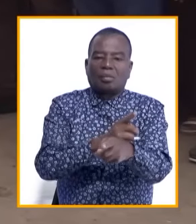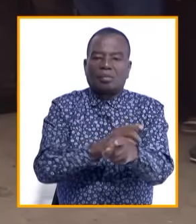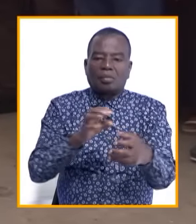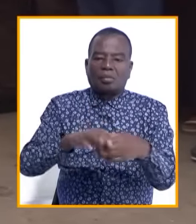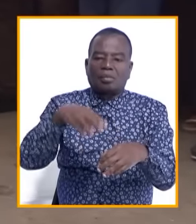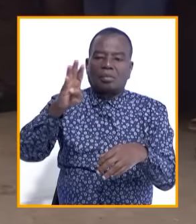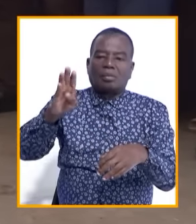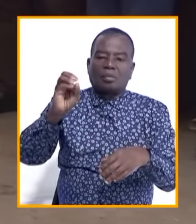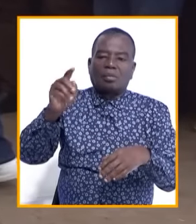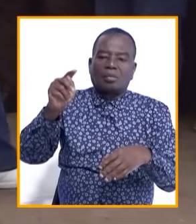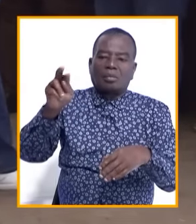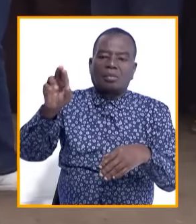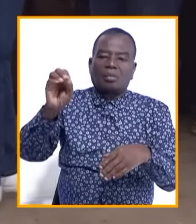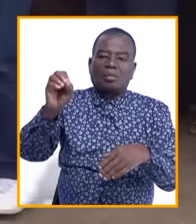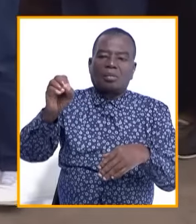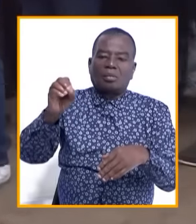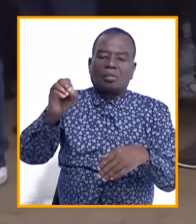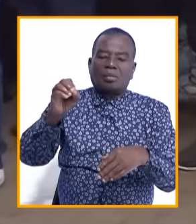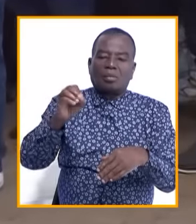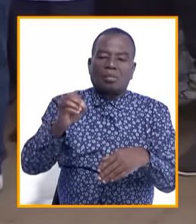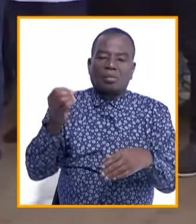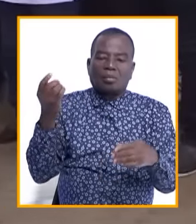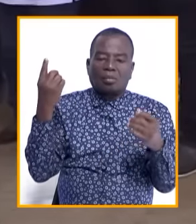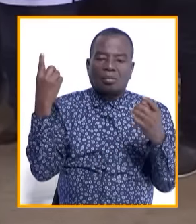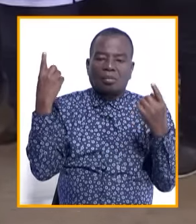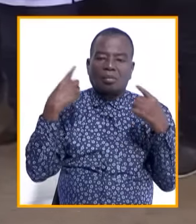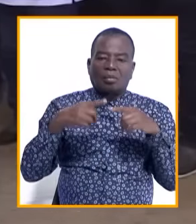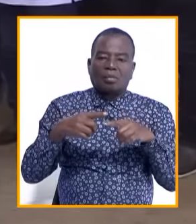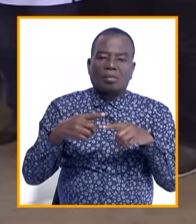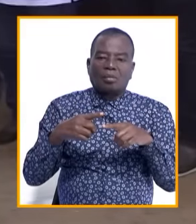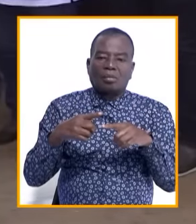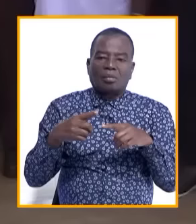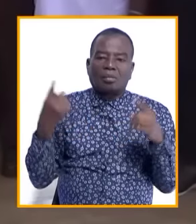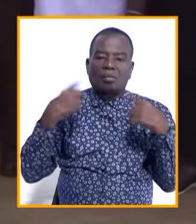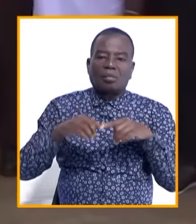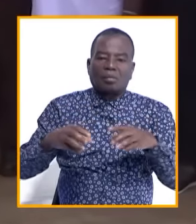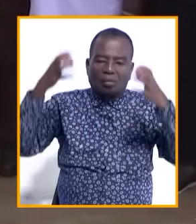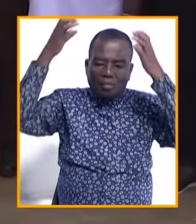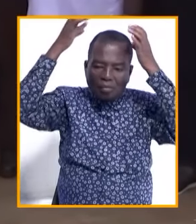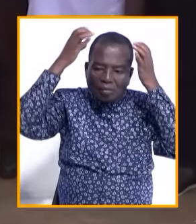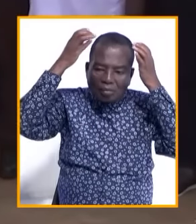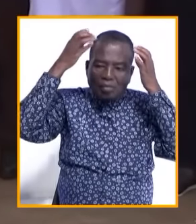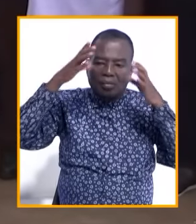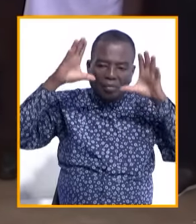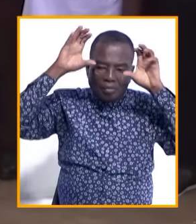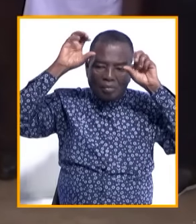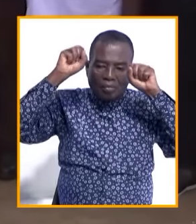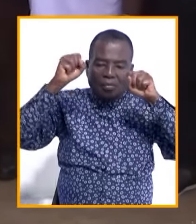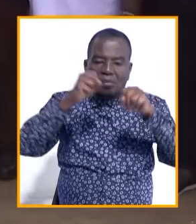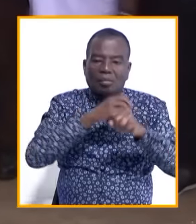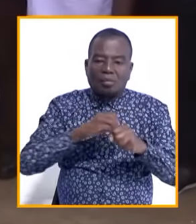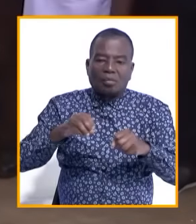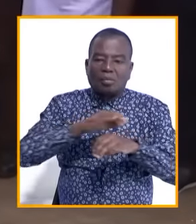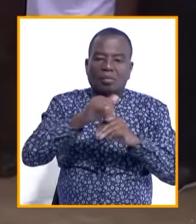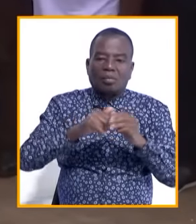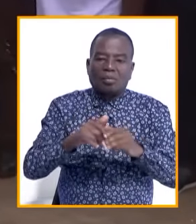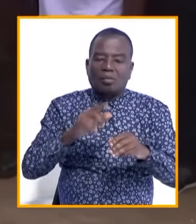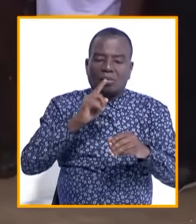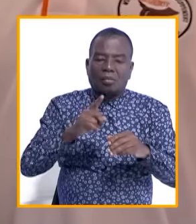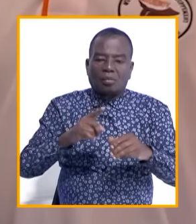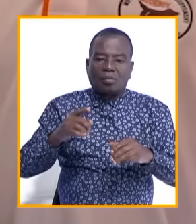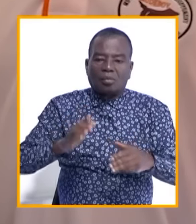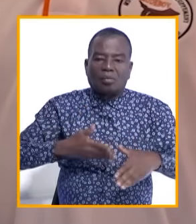mutuelle de développement de Botro Village, Nuit des Boves. Lors de la cérémonie d'investiture de son président, tous s'engagent à œuvrer pour